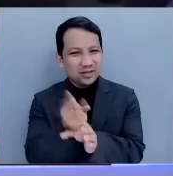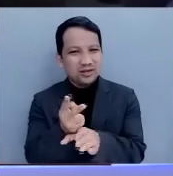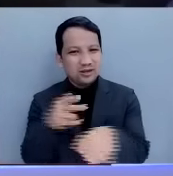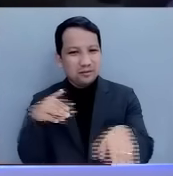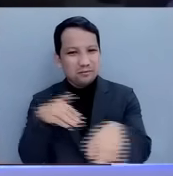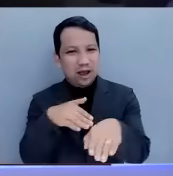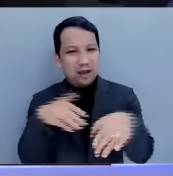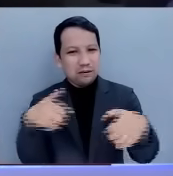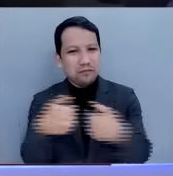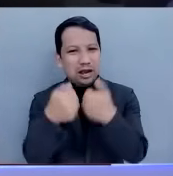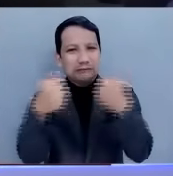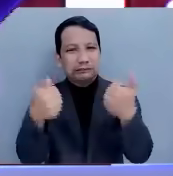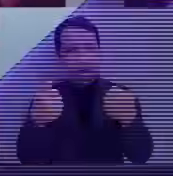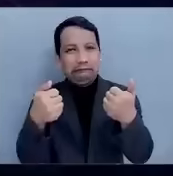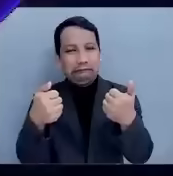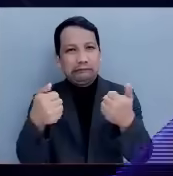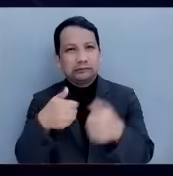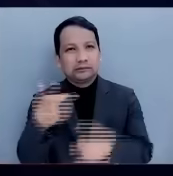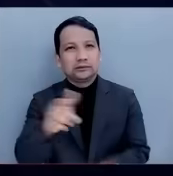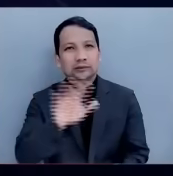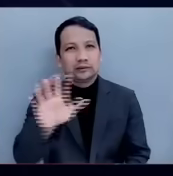balita niya si Faith Del Mundo.